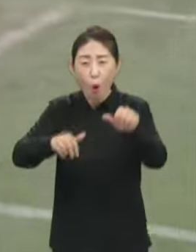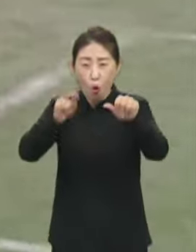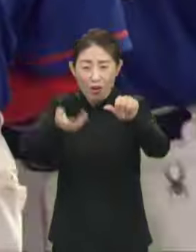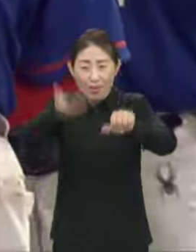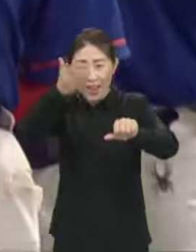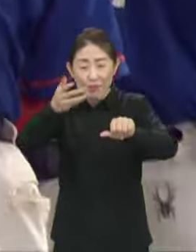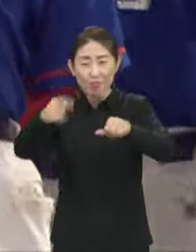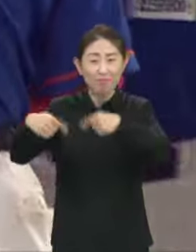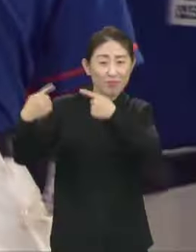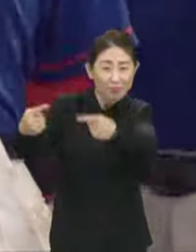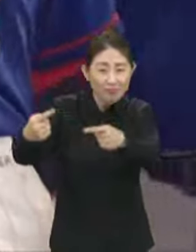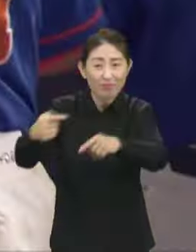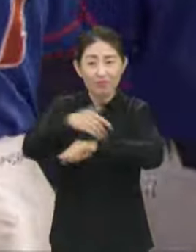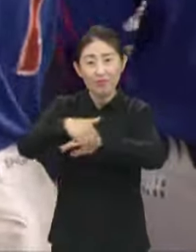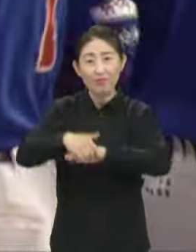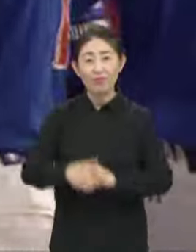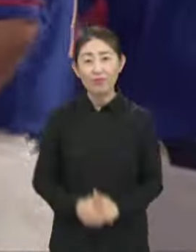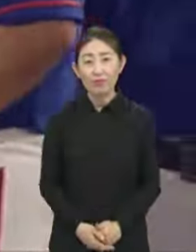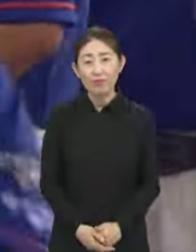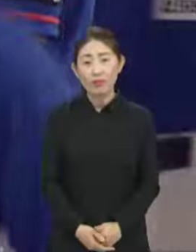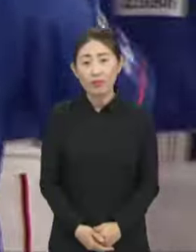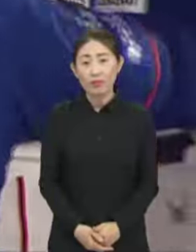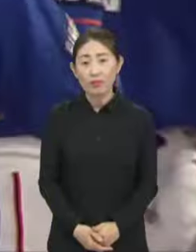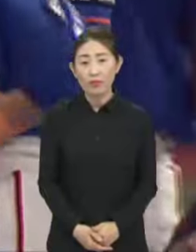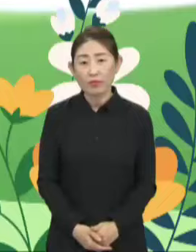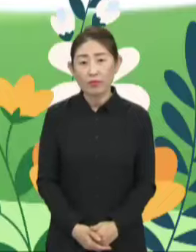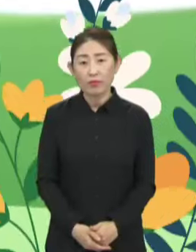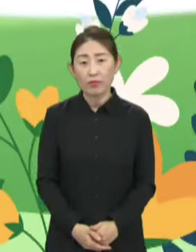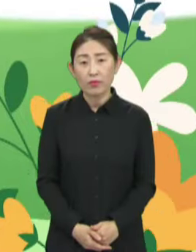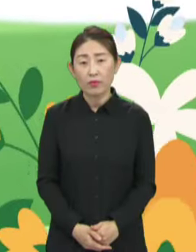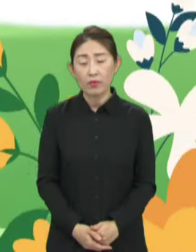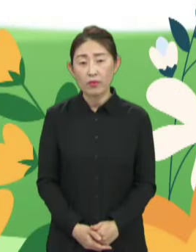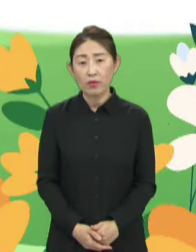이어갑니다. TJB 전유진입니다.